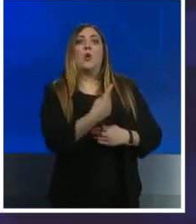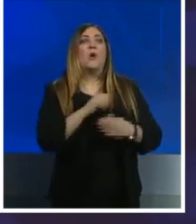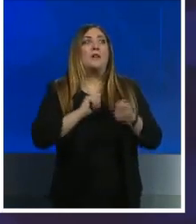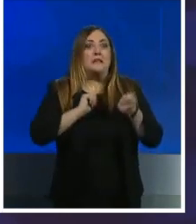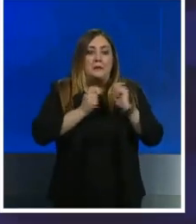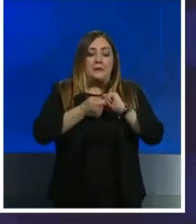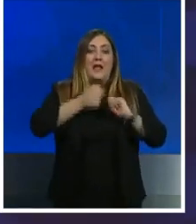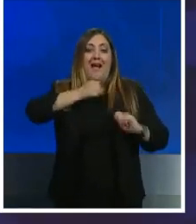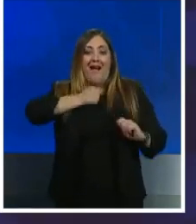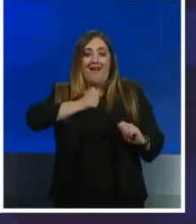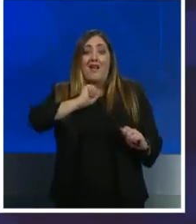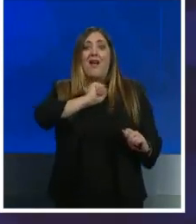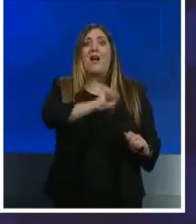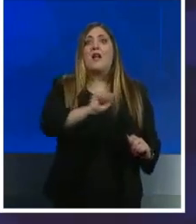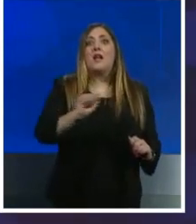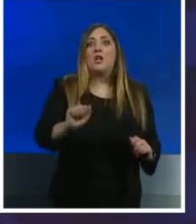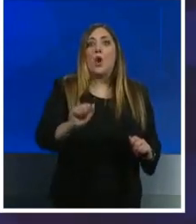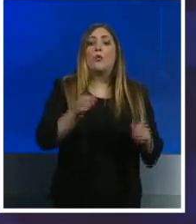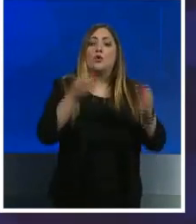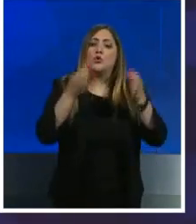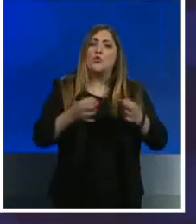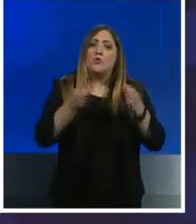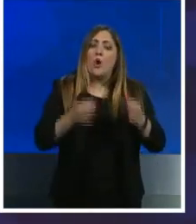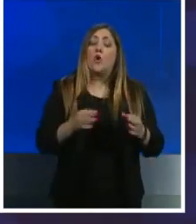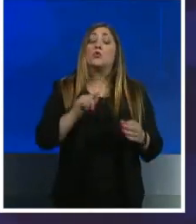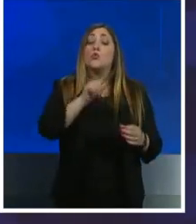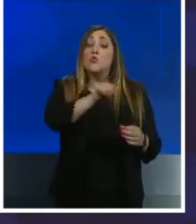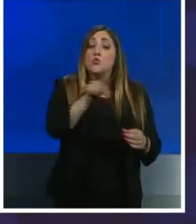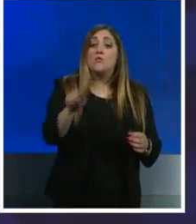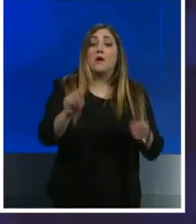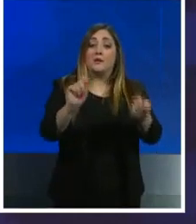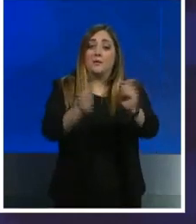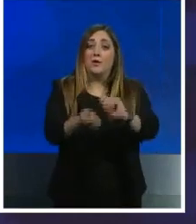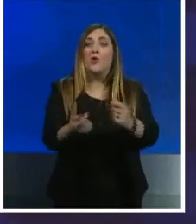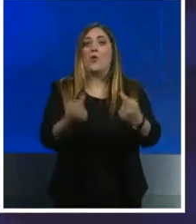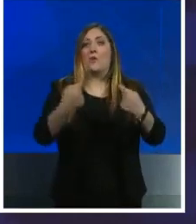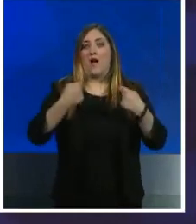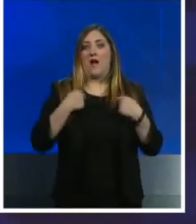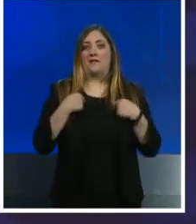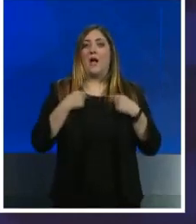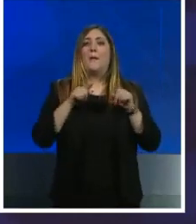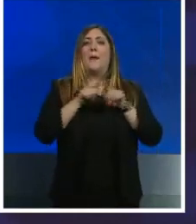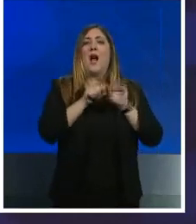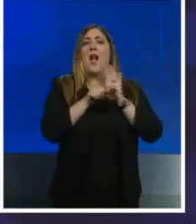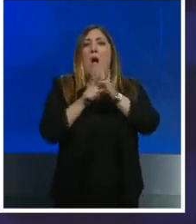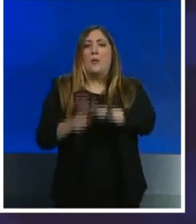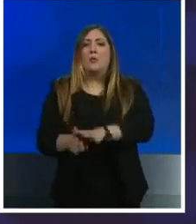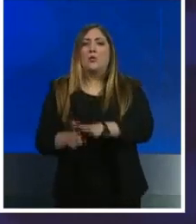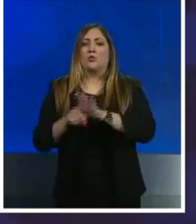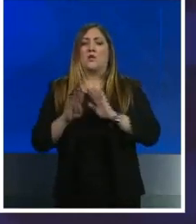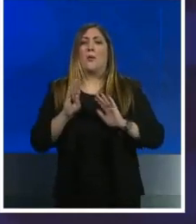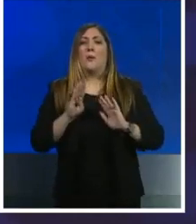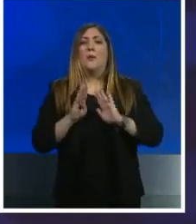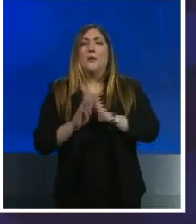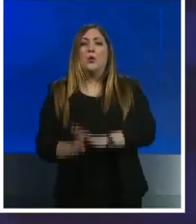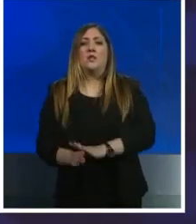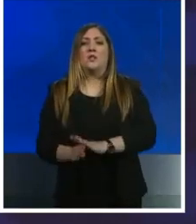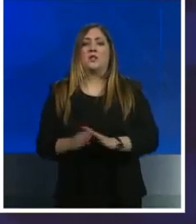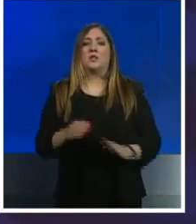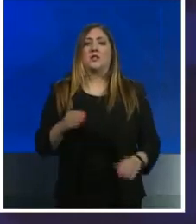ruħna għalihom minn flok bil-kontra. Każi ta' bullying, ġenituri